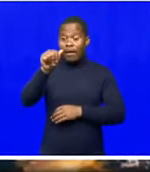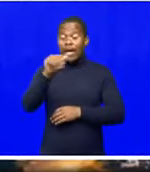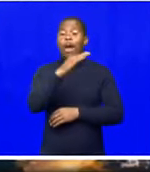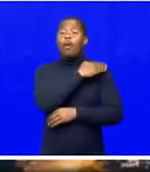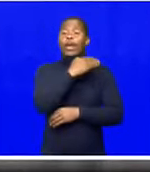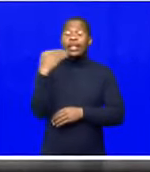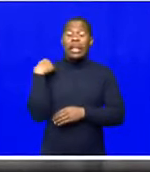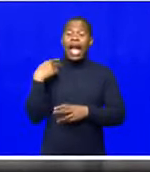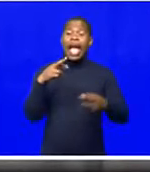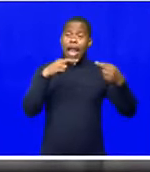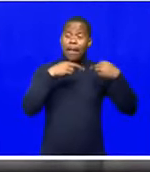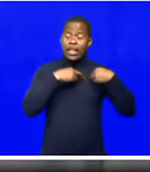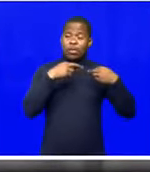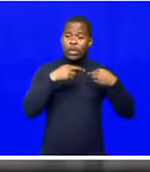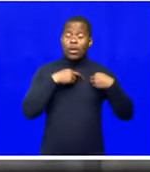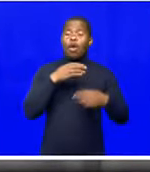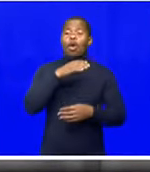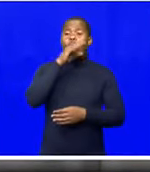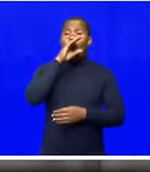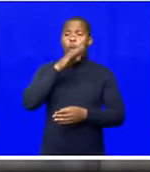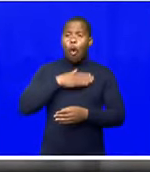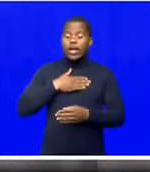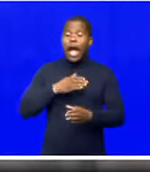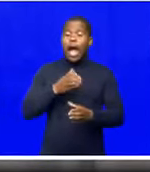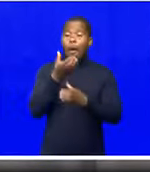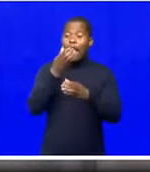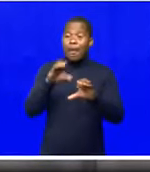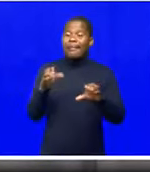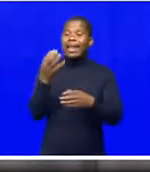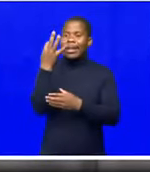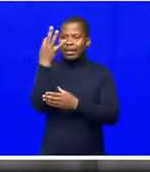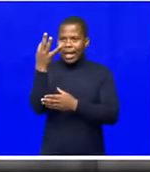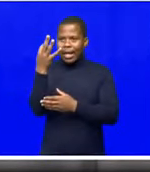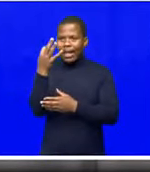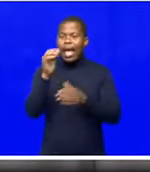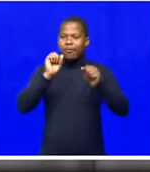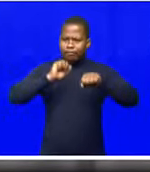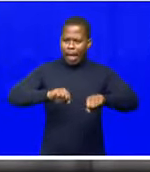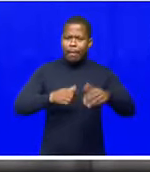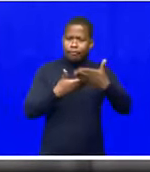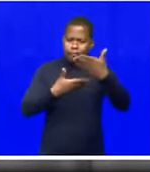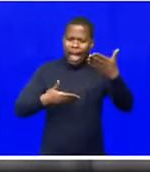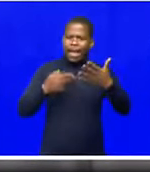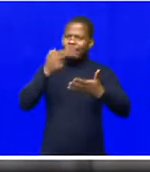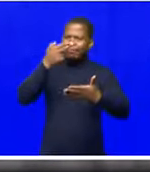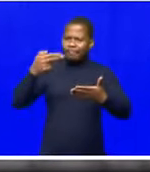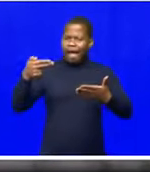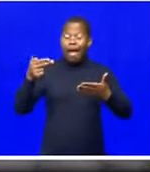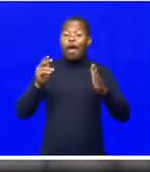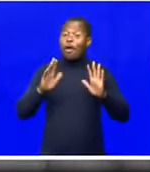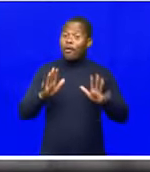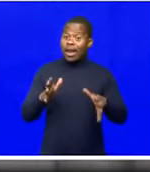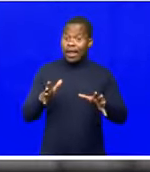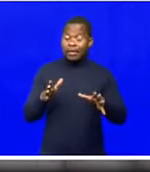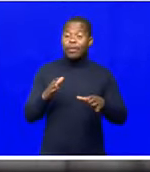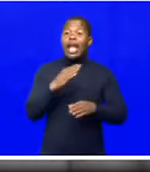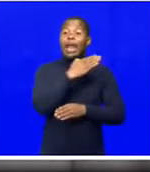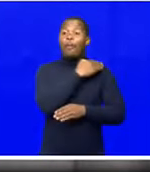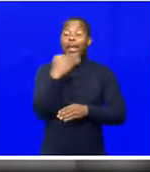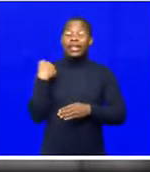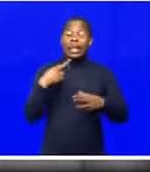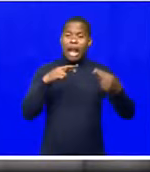lamathafu. Tindvuna letibuke Tindzaba temandi emaveni lamathafu lokuyi Eswatini, iNingizimu Afrika